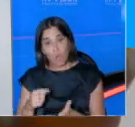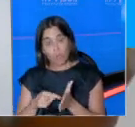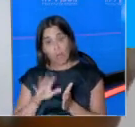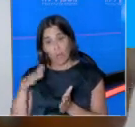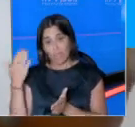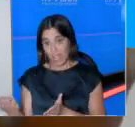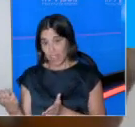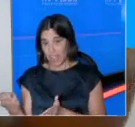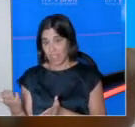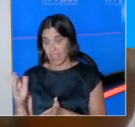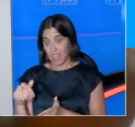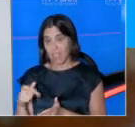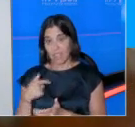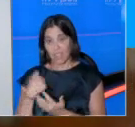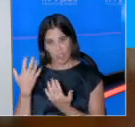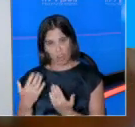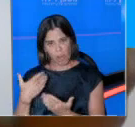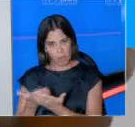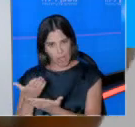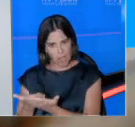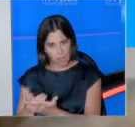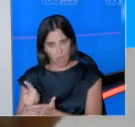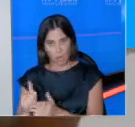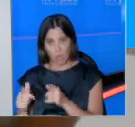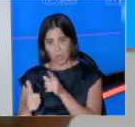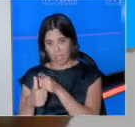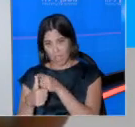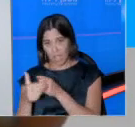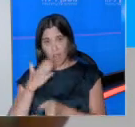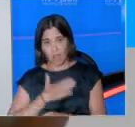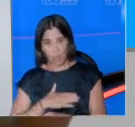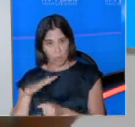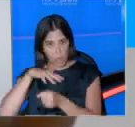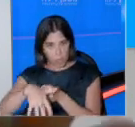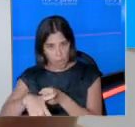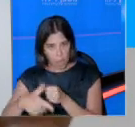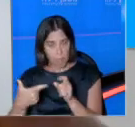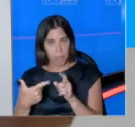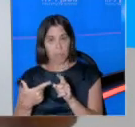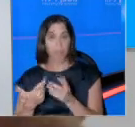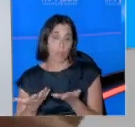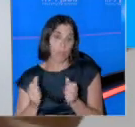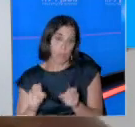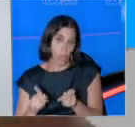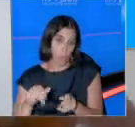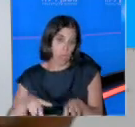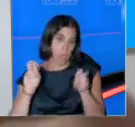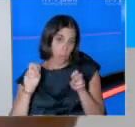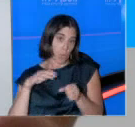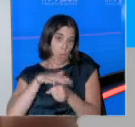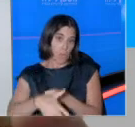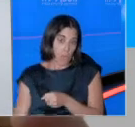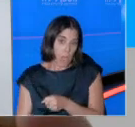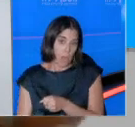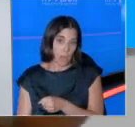אחד יש כמה הבטחות בחירות. אחד, אנחנו רוצים להשפיע. נו, יש פה הזדמנות להשפיע,